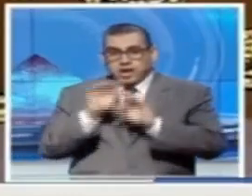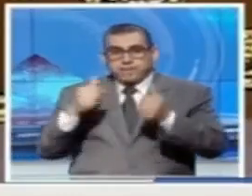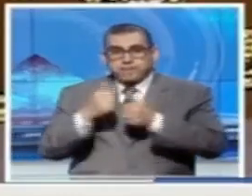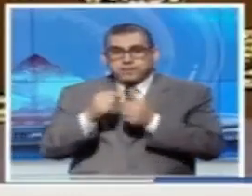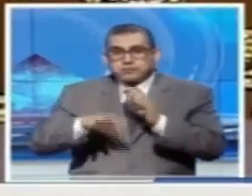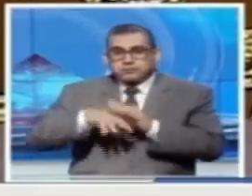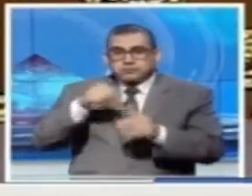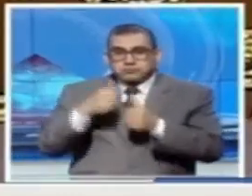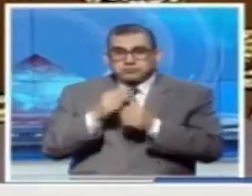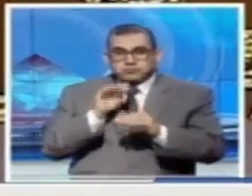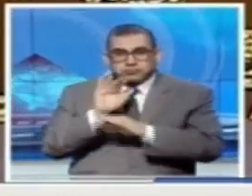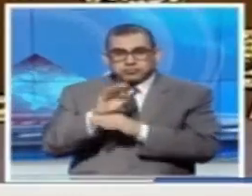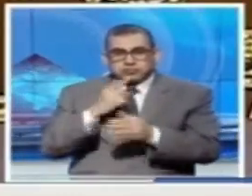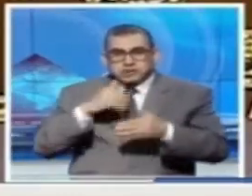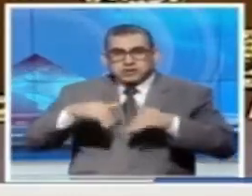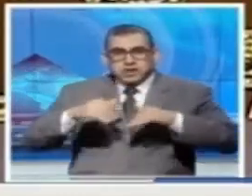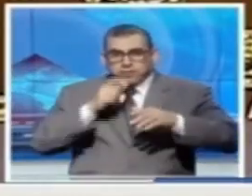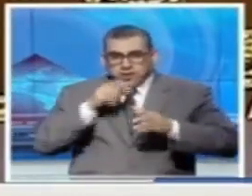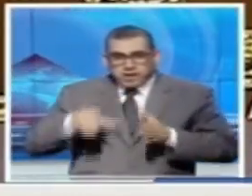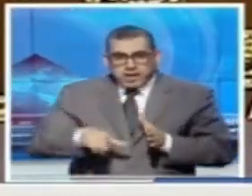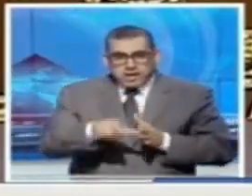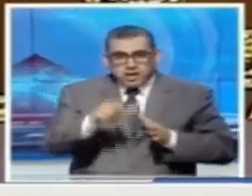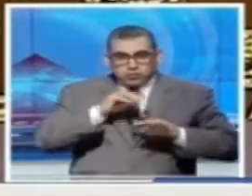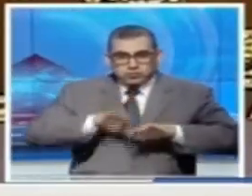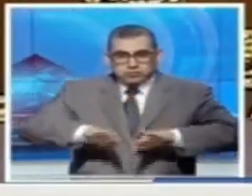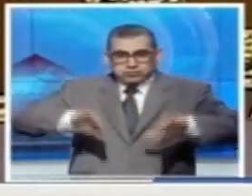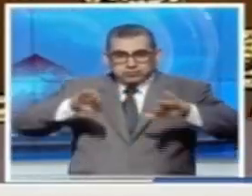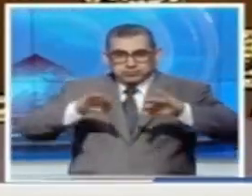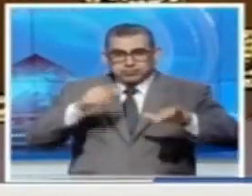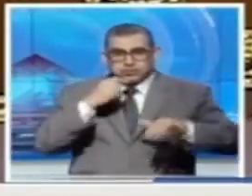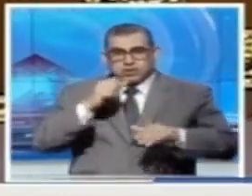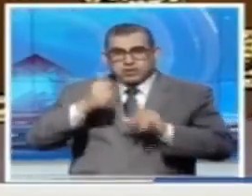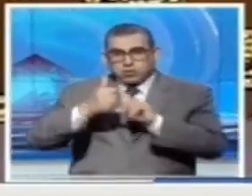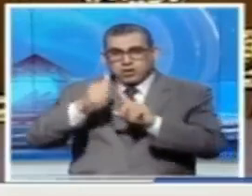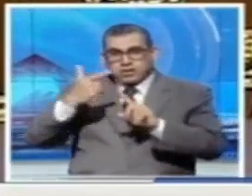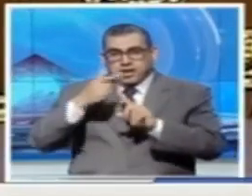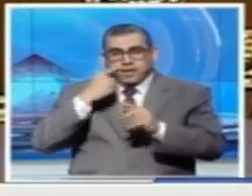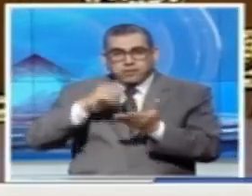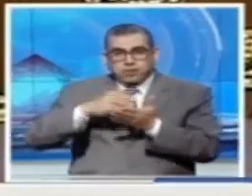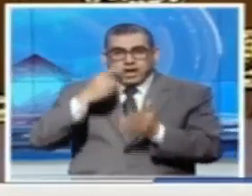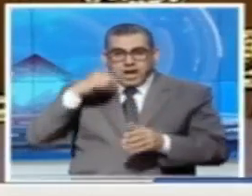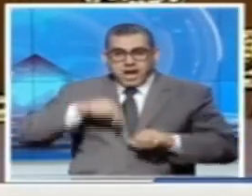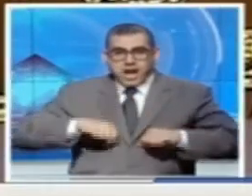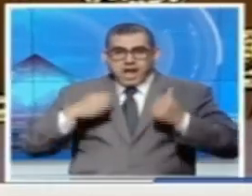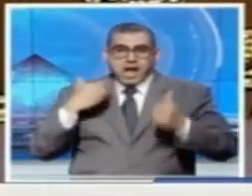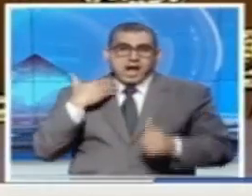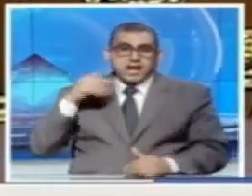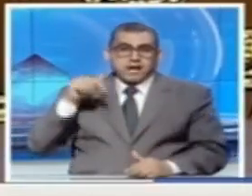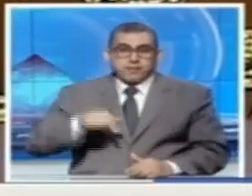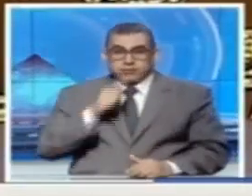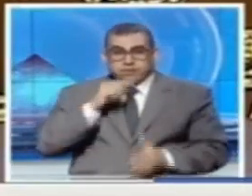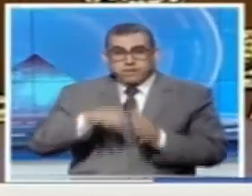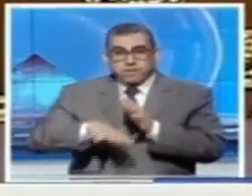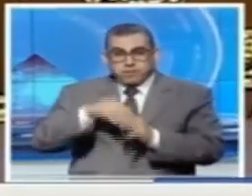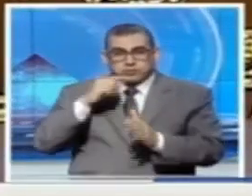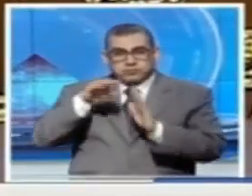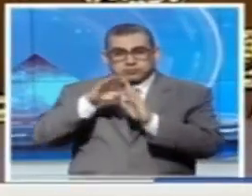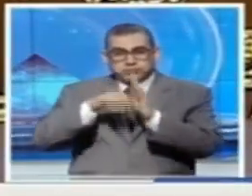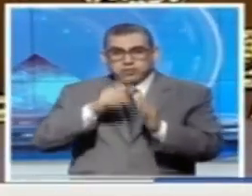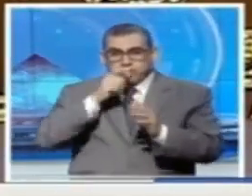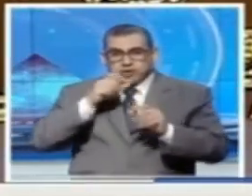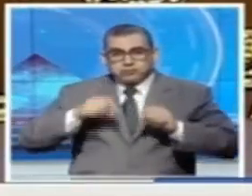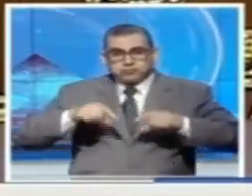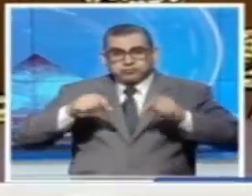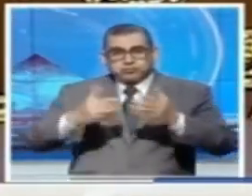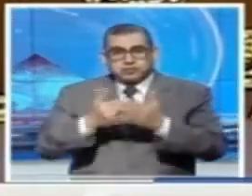مشروعات تأهيل وتبطين الترعة في إطار المرحلتين الأولى والثانية لمبادرة حياة كريمة، وكذلك مشروع منظومة الري الحقلي